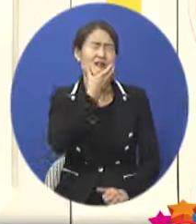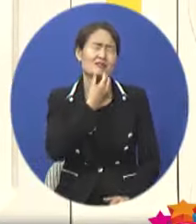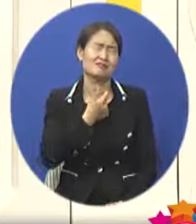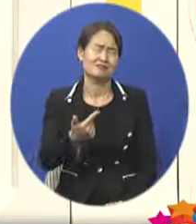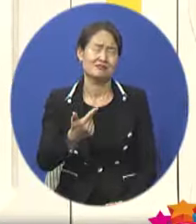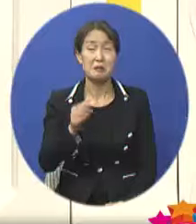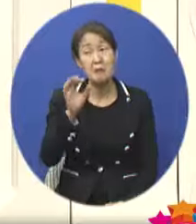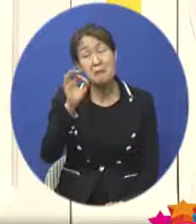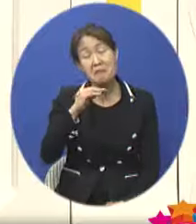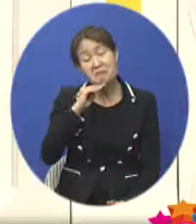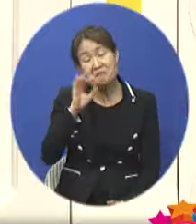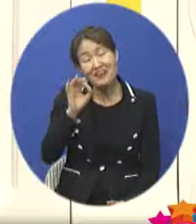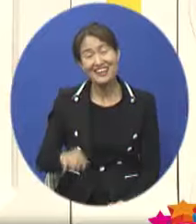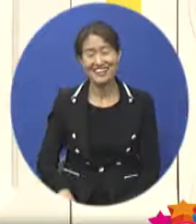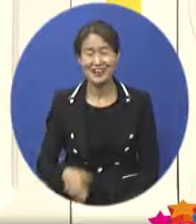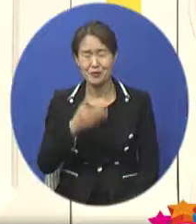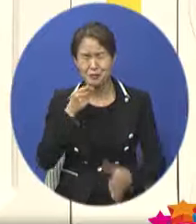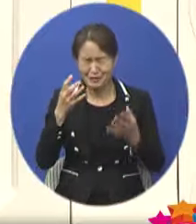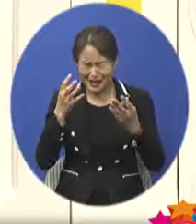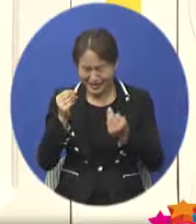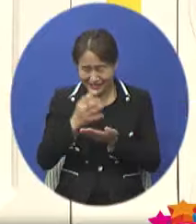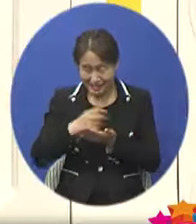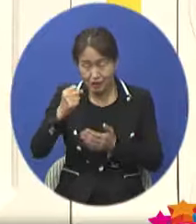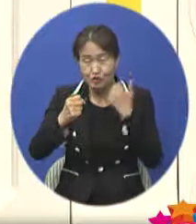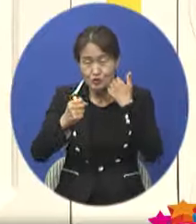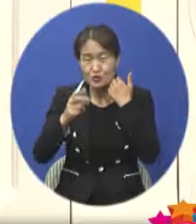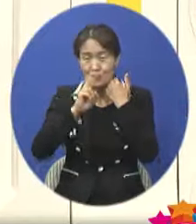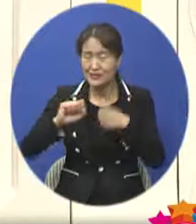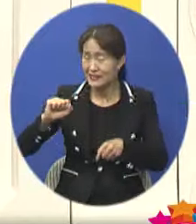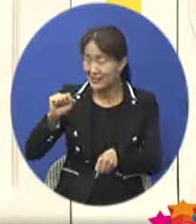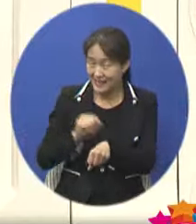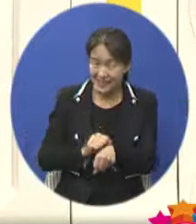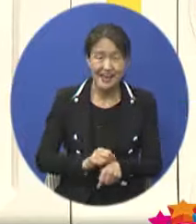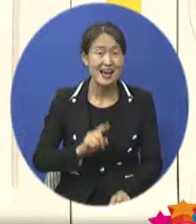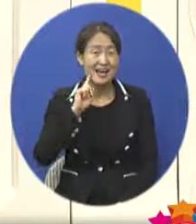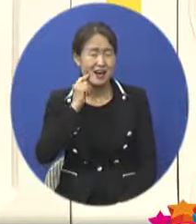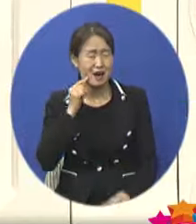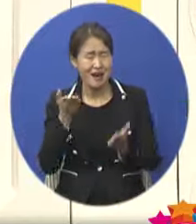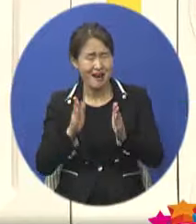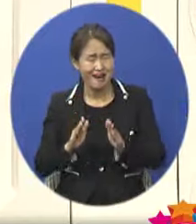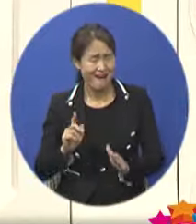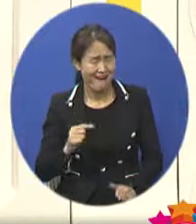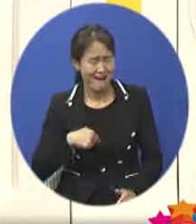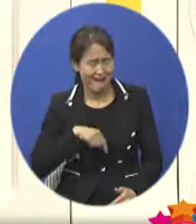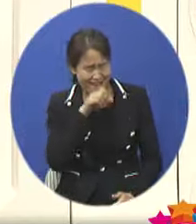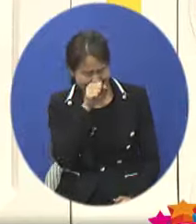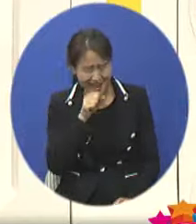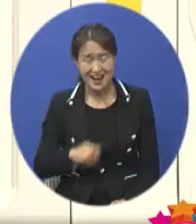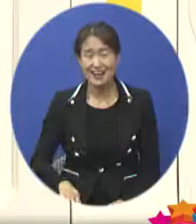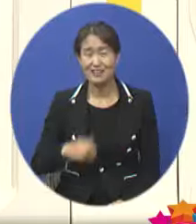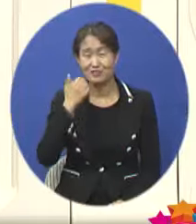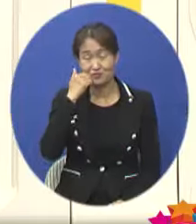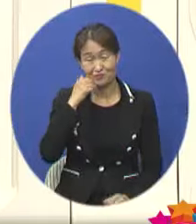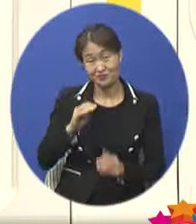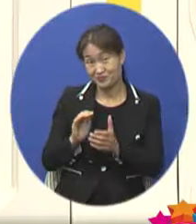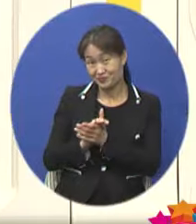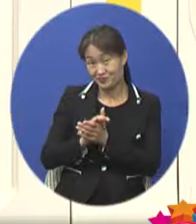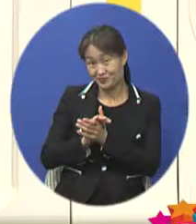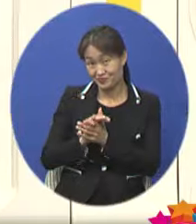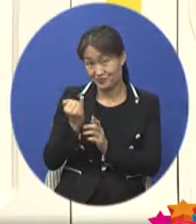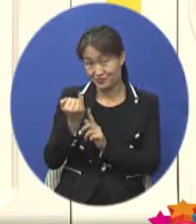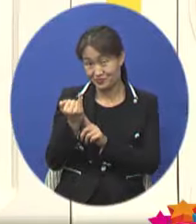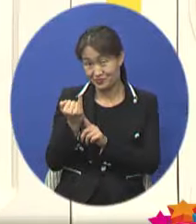네. 한번 기대해 볼게요. 네. 네. 우리 복 많이 받을 노래 잘하고 얼굴 이쁘고 몸매 이쁘고 심성 착한 우리 짝꿍. 예,